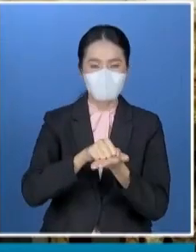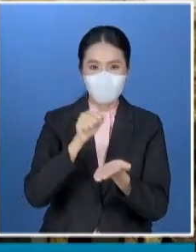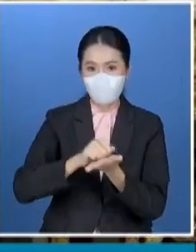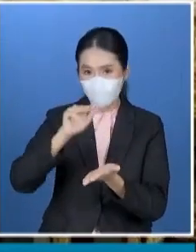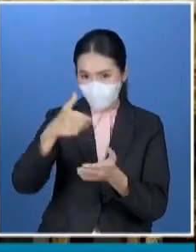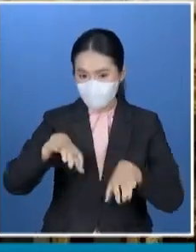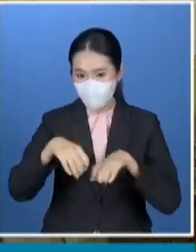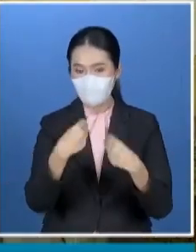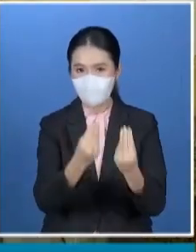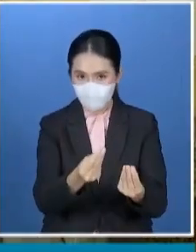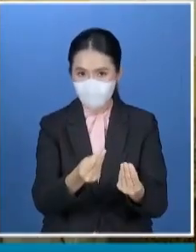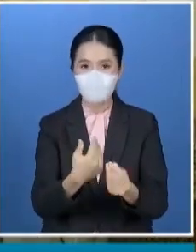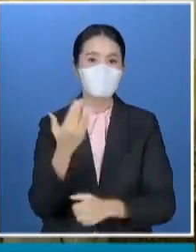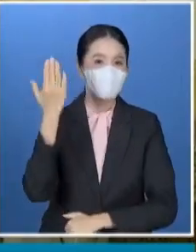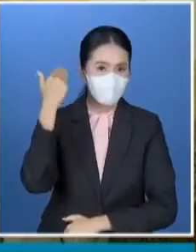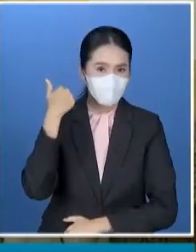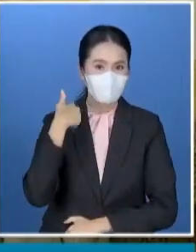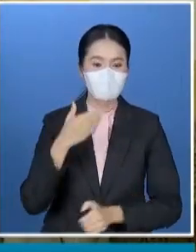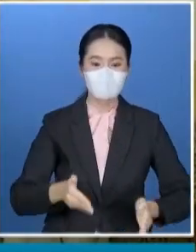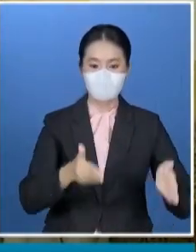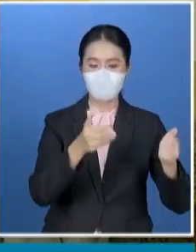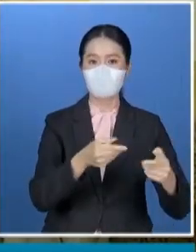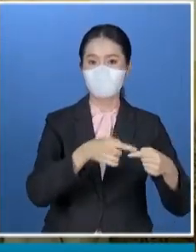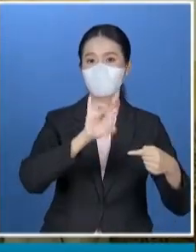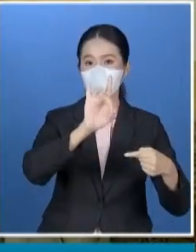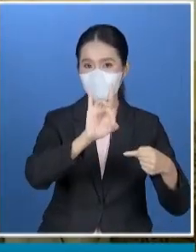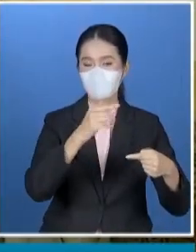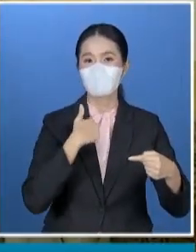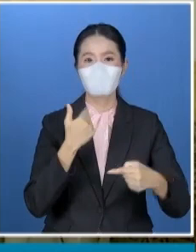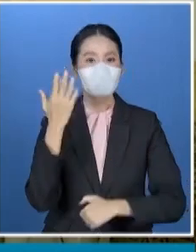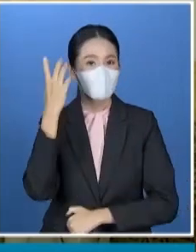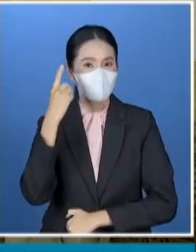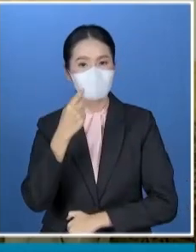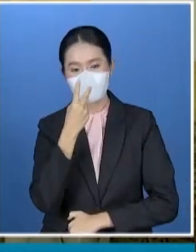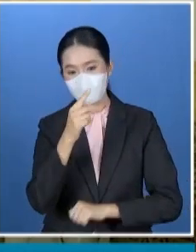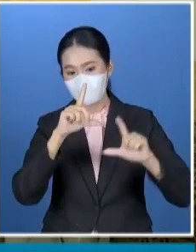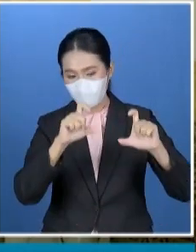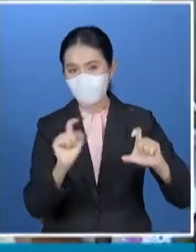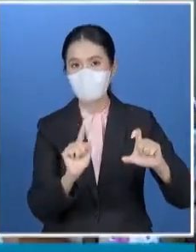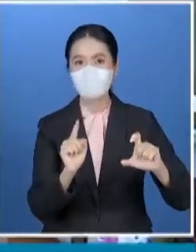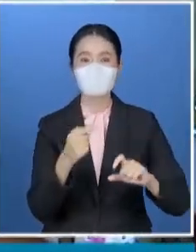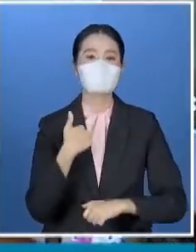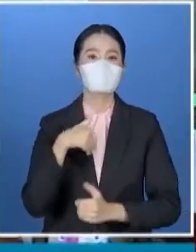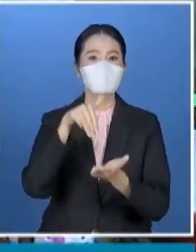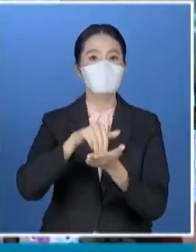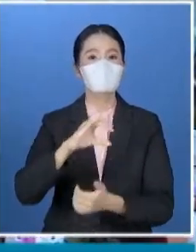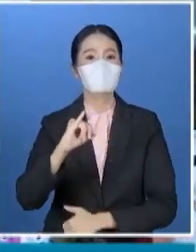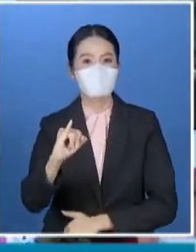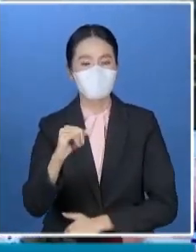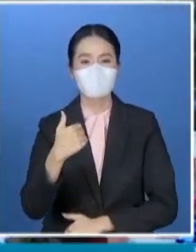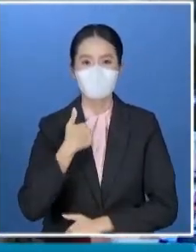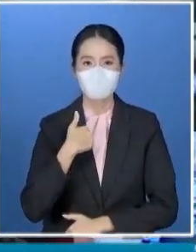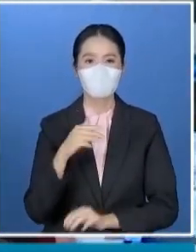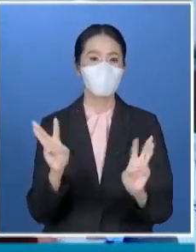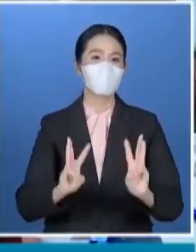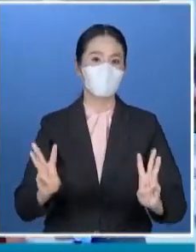การพื้นที่ให้จากเดิมที่ผู้ป่วยอยู่ตึก8ชั้นนะคะเมื่อวานวันนี้เรามาเก็บภาพเนี่ยจะเห็นว่าเนี่ยค่ะที่ศูนย์ CI เนี่ยคือค่อนข้างที่